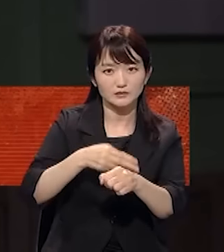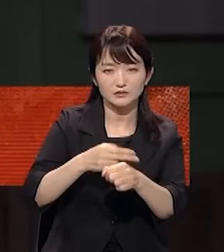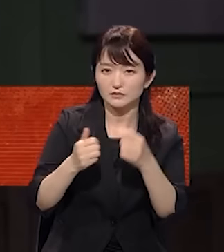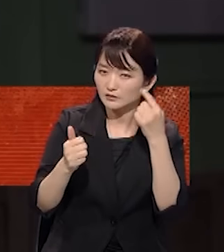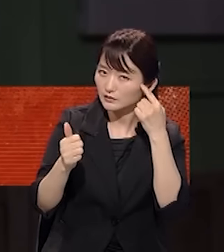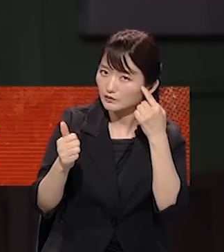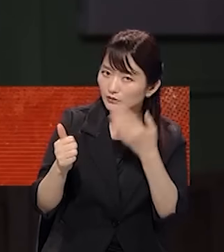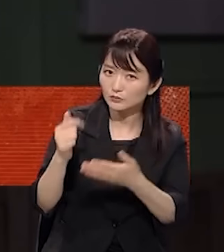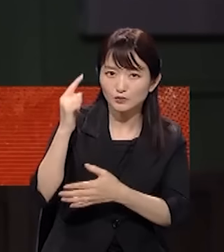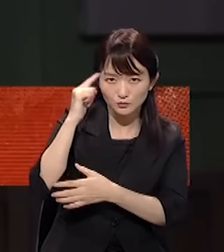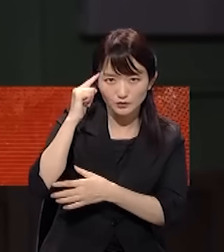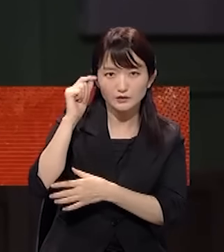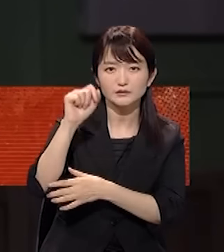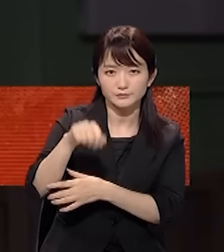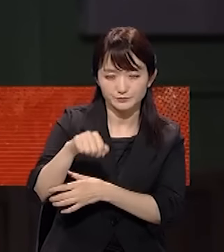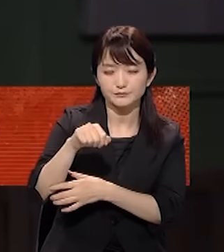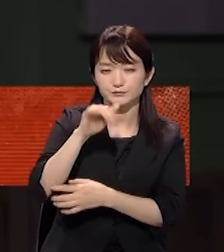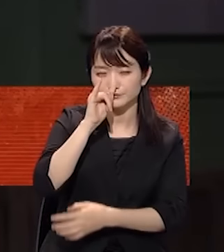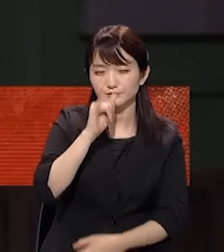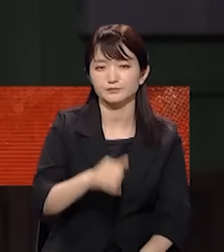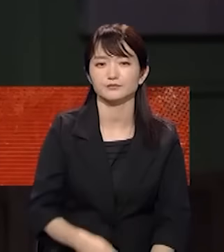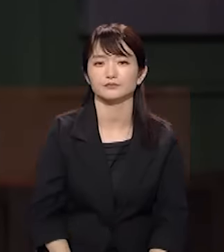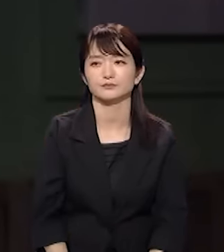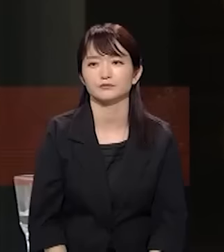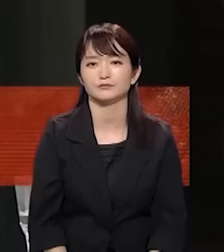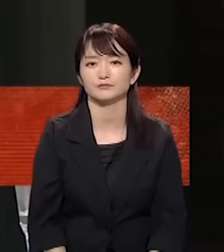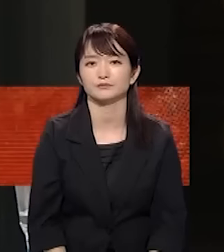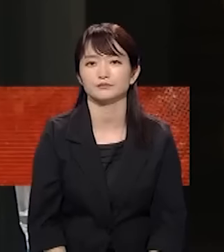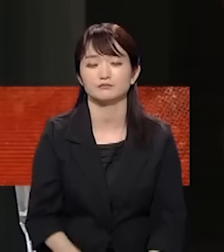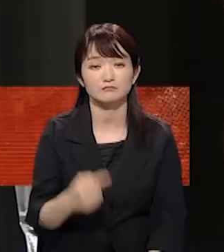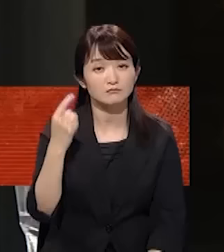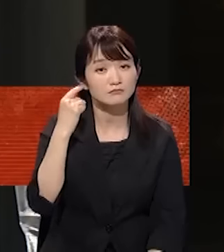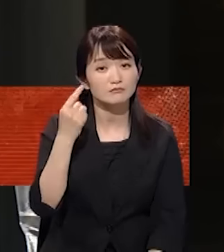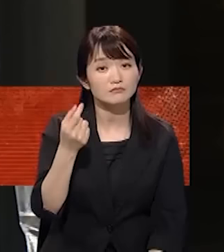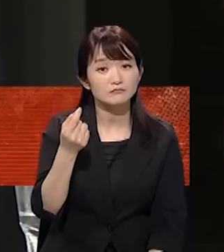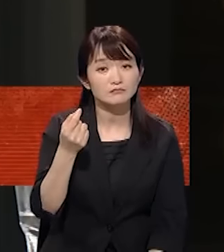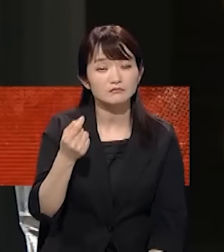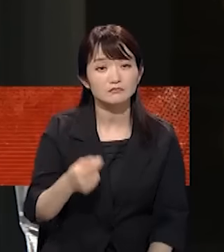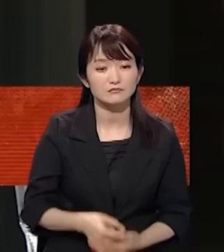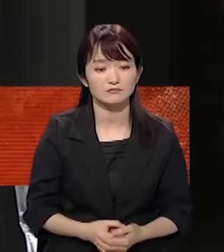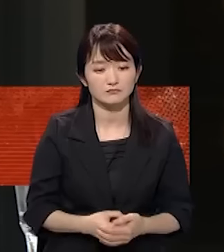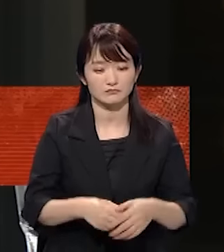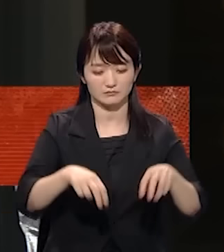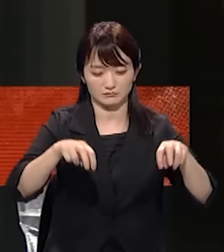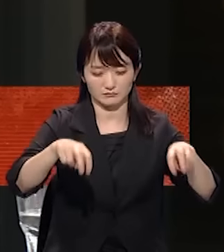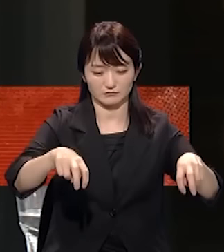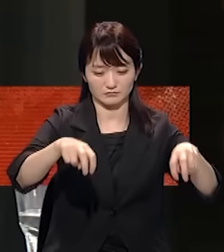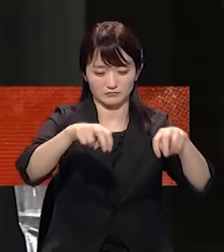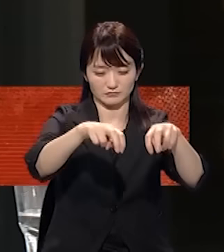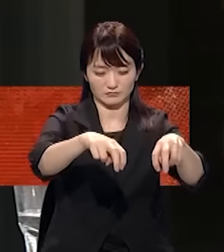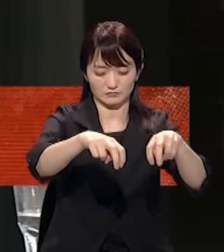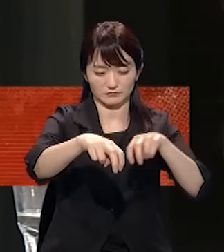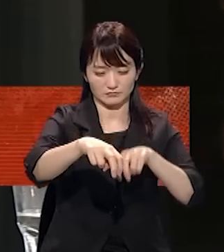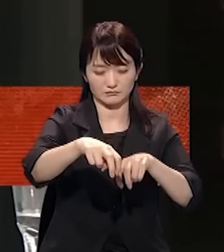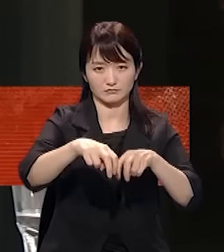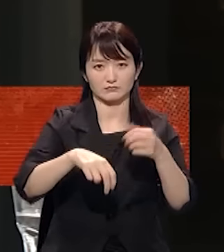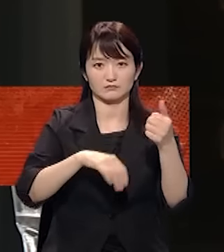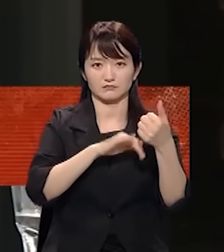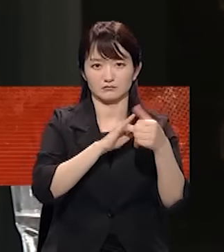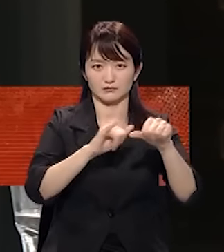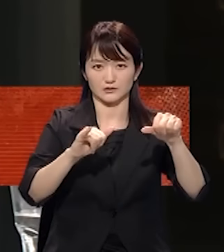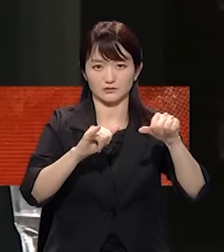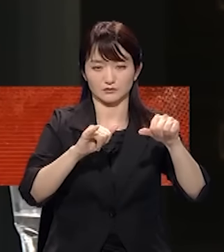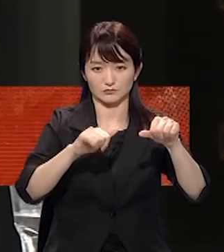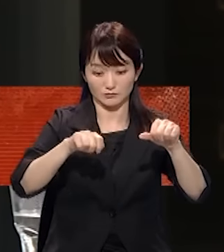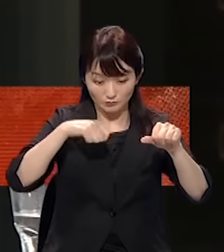끄덕이는 등 반응을 보이고 있는 상황이라고 합니다 자 들으신 것처럼 같은 테이블에서 다섯 명이 똑같은 오리 주물럭을